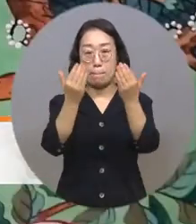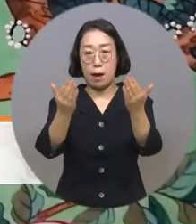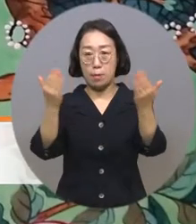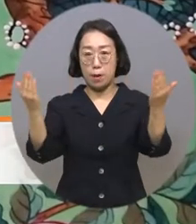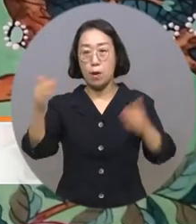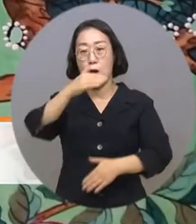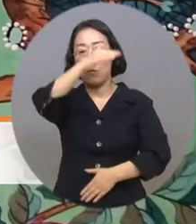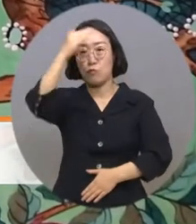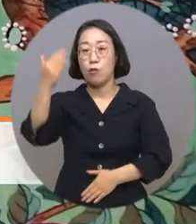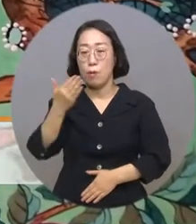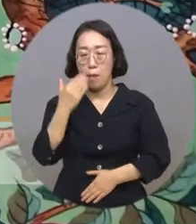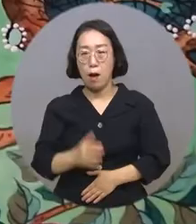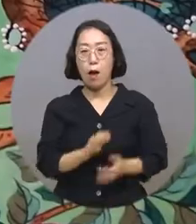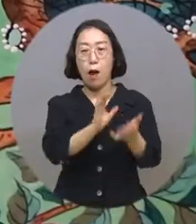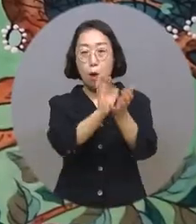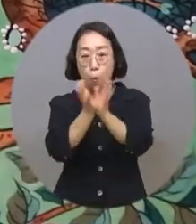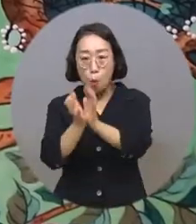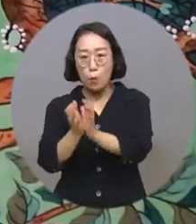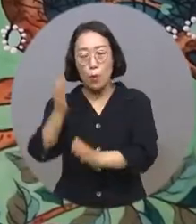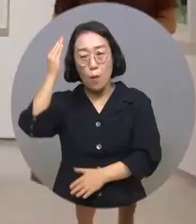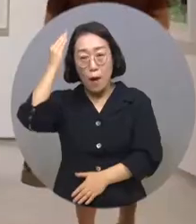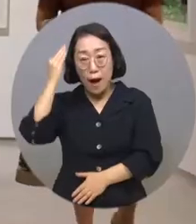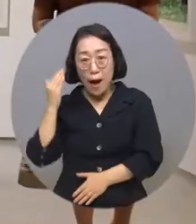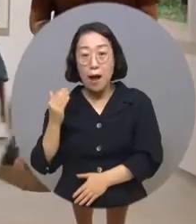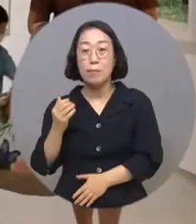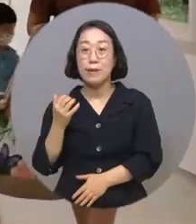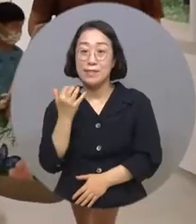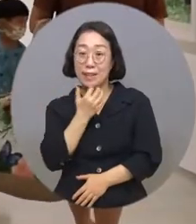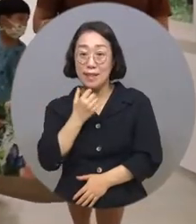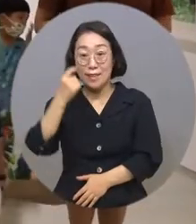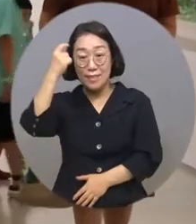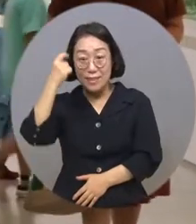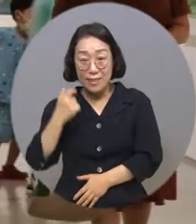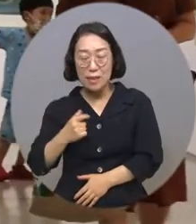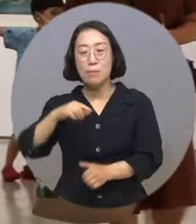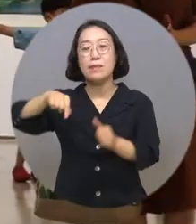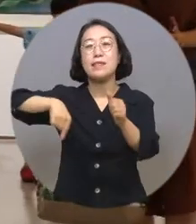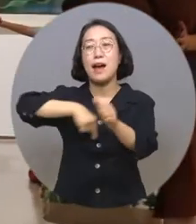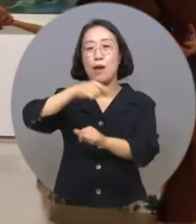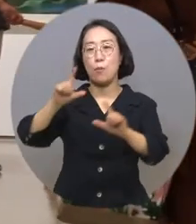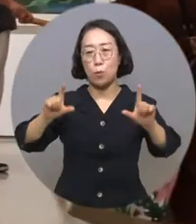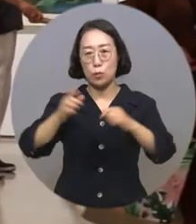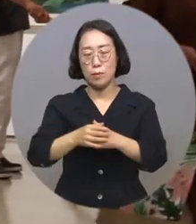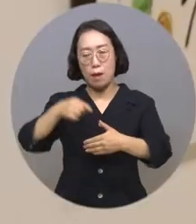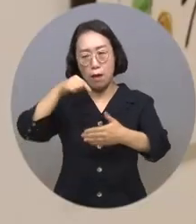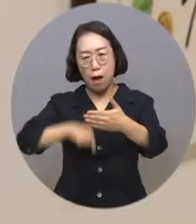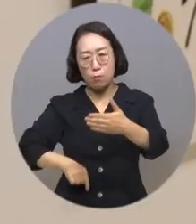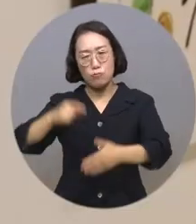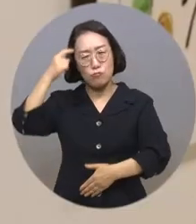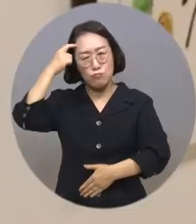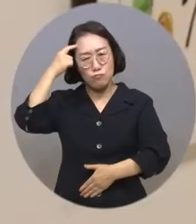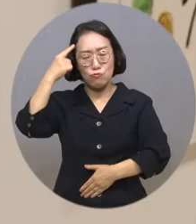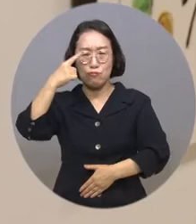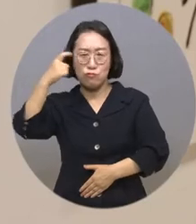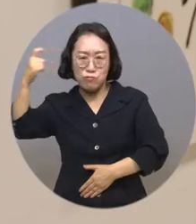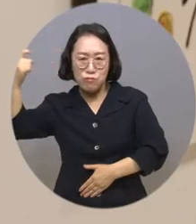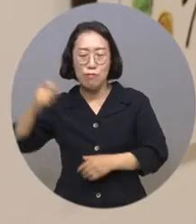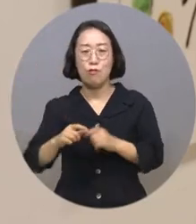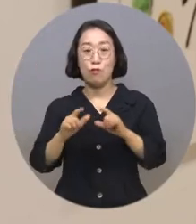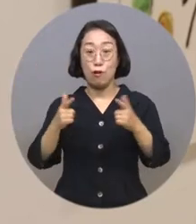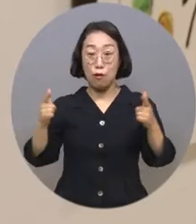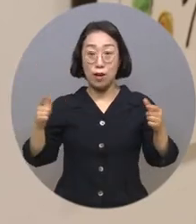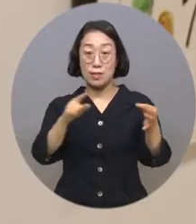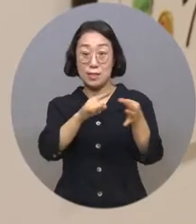있습니다. 꽃향기와 먹냄새 가득 품은 자연 풍경, 내면의 비구상, 멋진 글귀들로 완성한